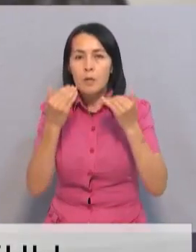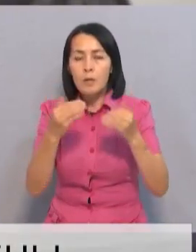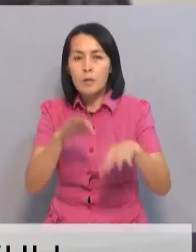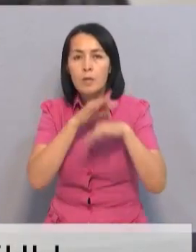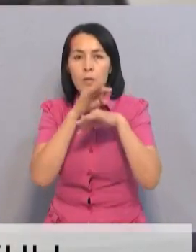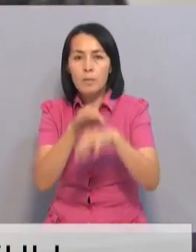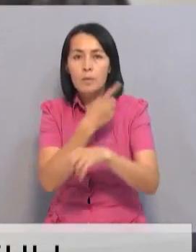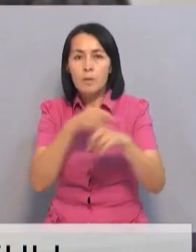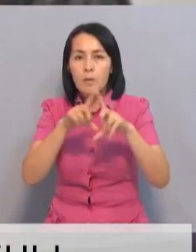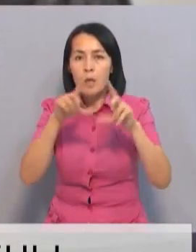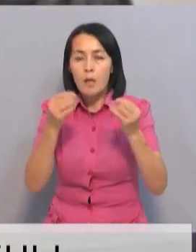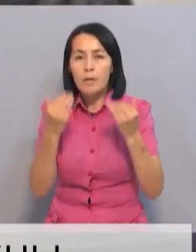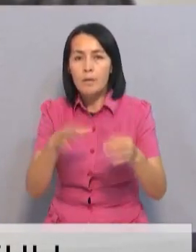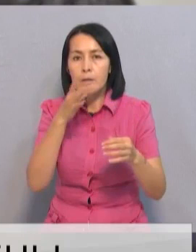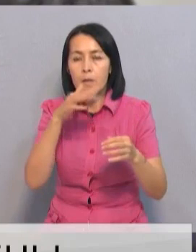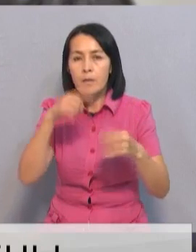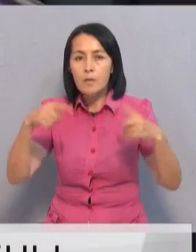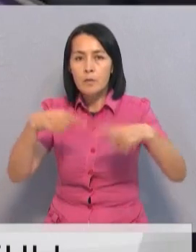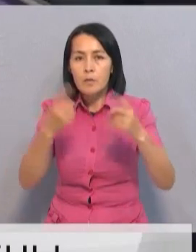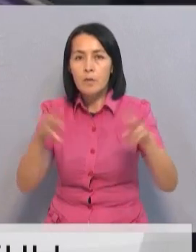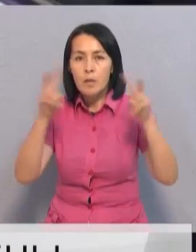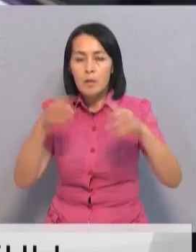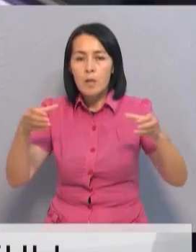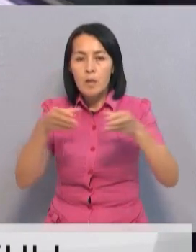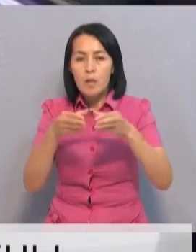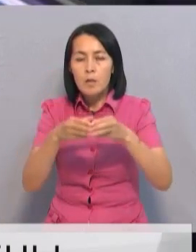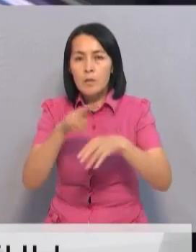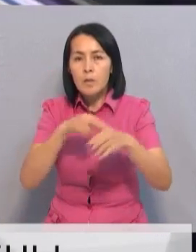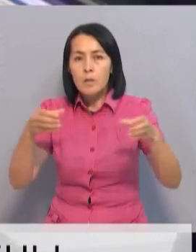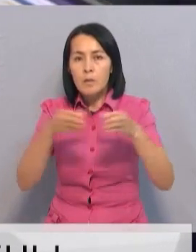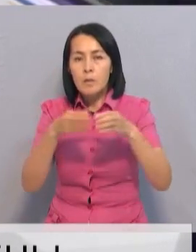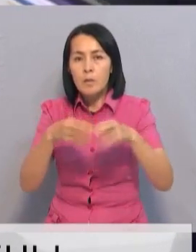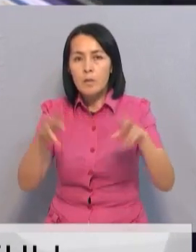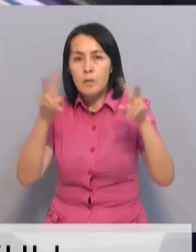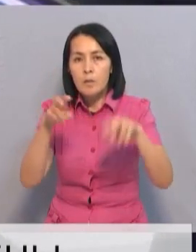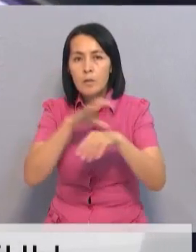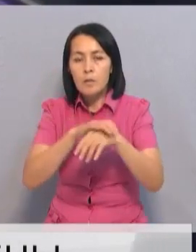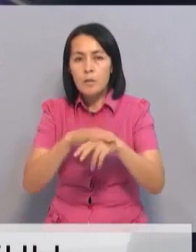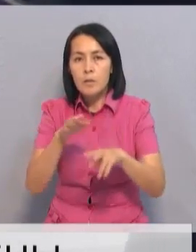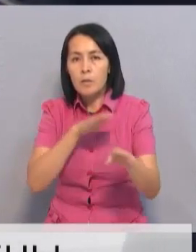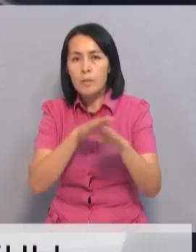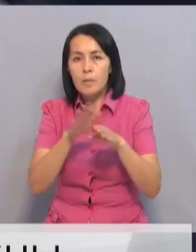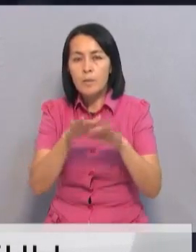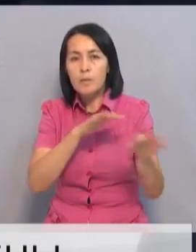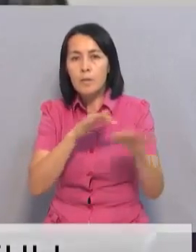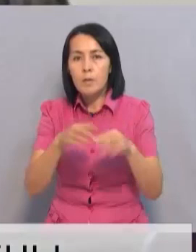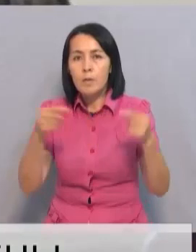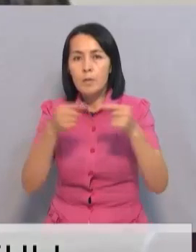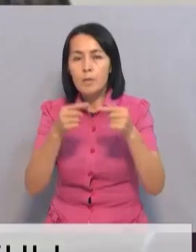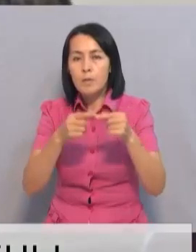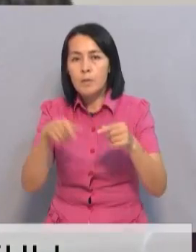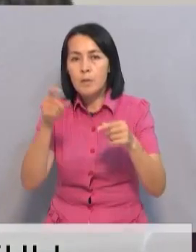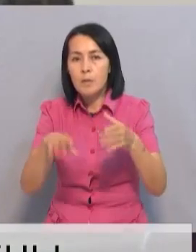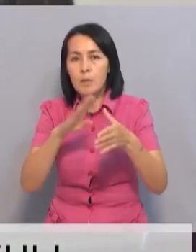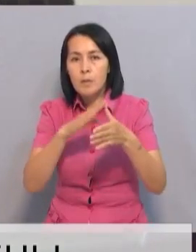были доставлены в больницу. В настоящее время создана специальная следственно-оперативная группа. Введен план перехват. Проводятся необходимые мероприятия по установлению